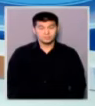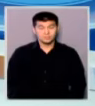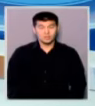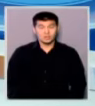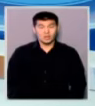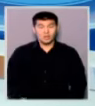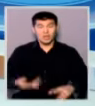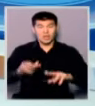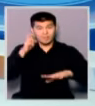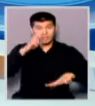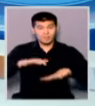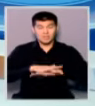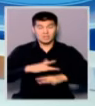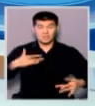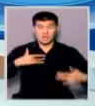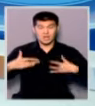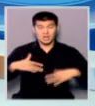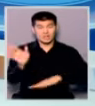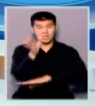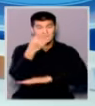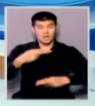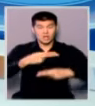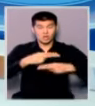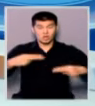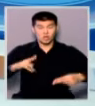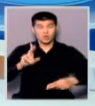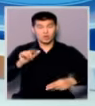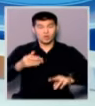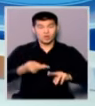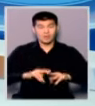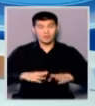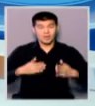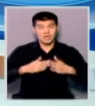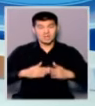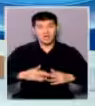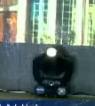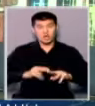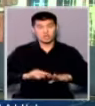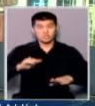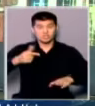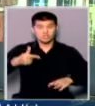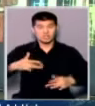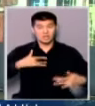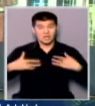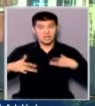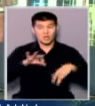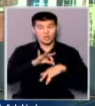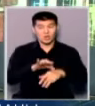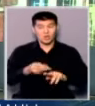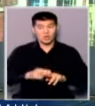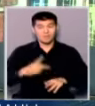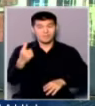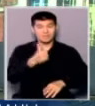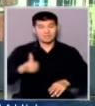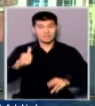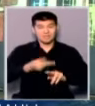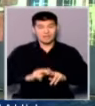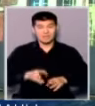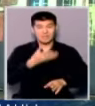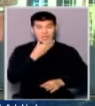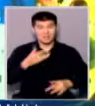Мемлекеттік рәміздер еліміздің нышаны. Осындай тақырыпта Құрманғазы атындағы мәдениет сарайында мерекелік концерт өтті. Бір сағатқа созылған әдемі